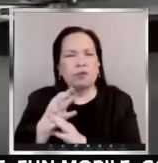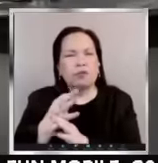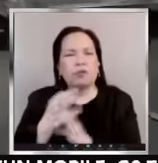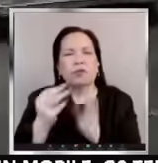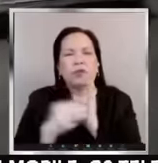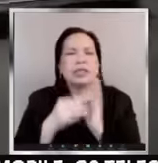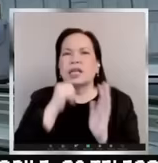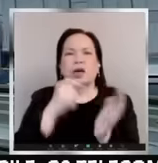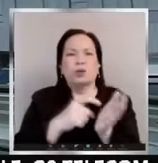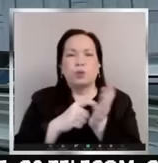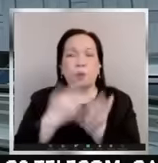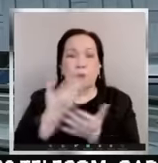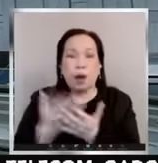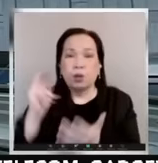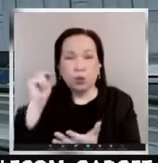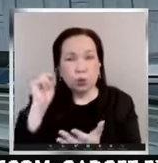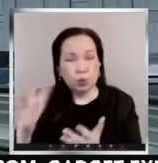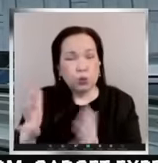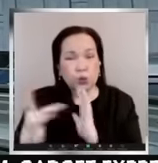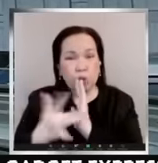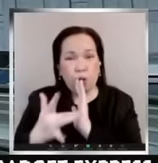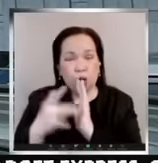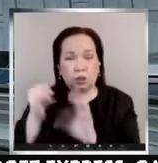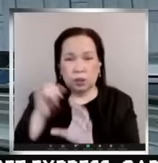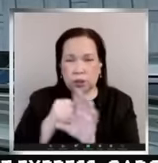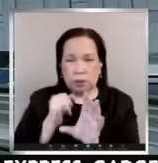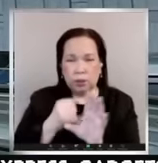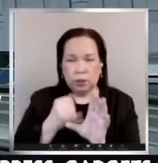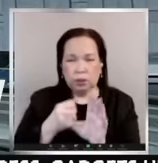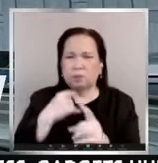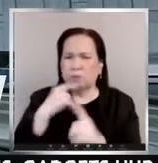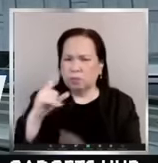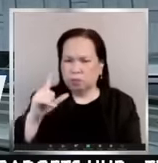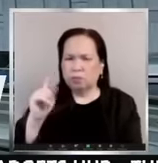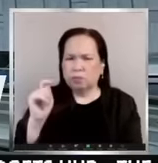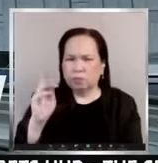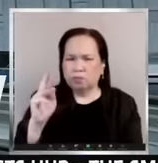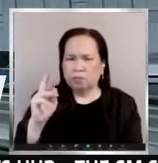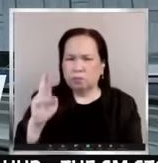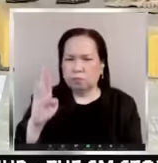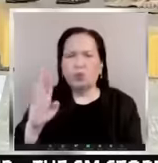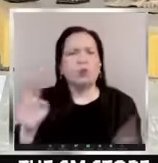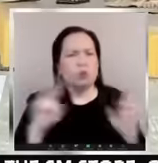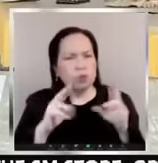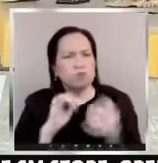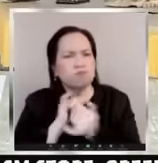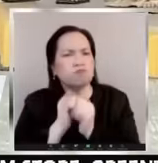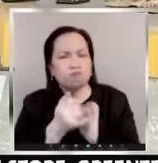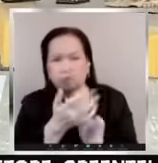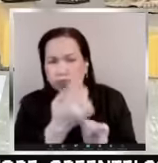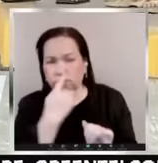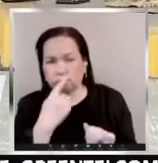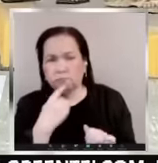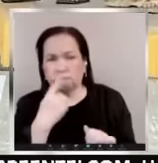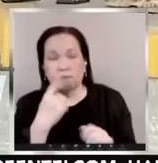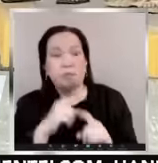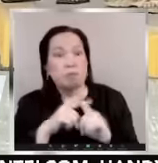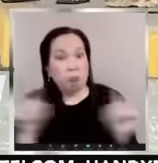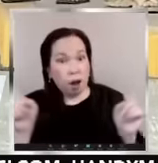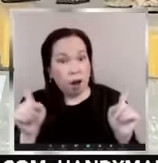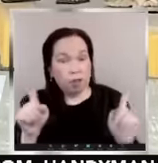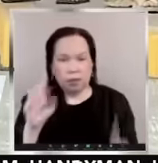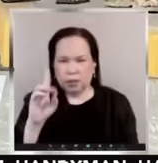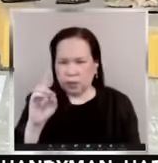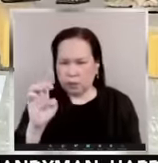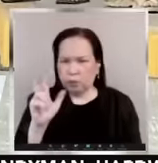bagong sasakyan. Sabi ng LTFRB, handa silang mag-adjust sa hiling ng mga transport group maliban ang December 31 deadline na